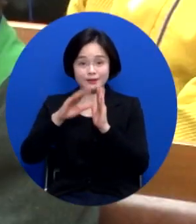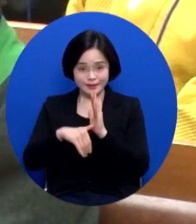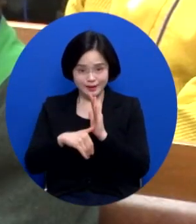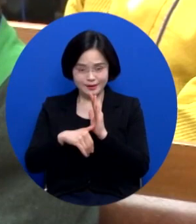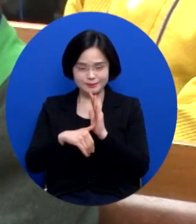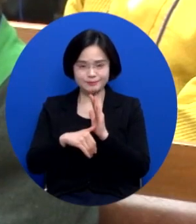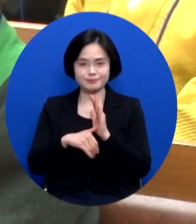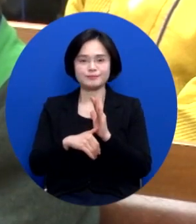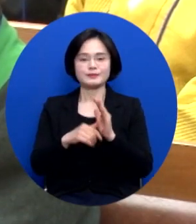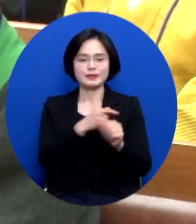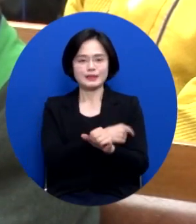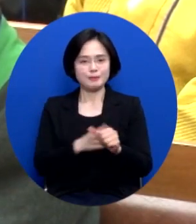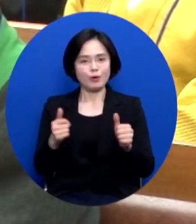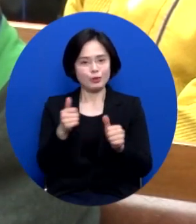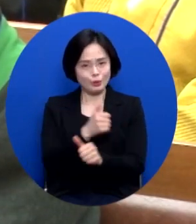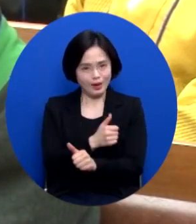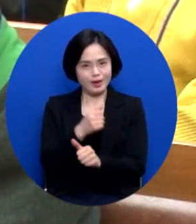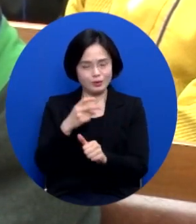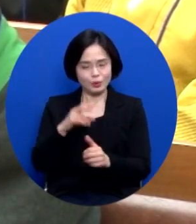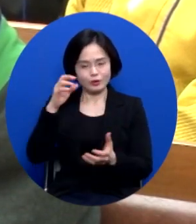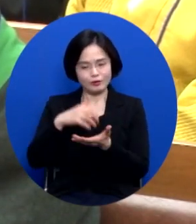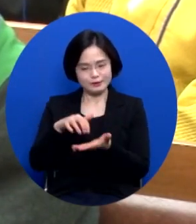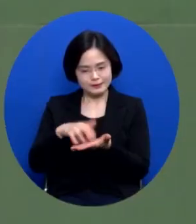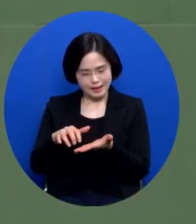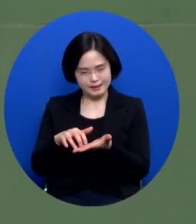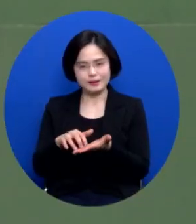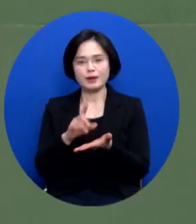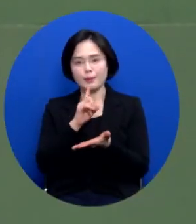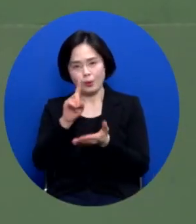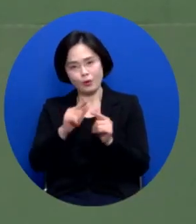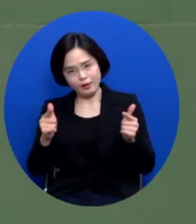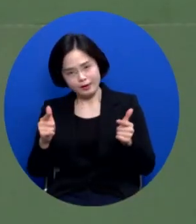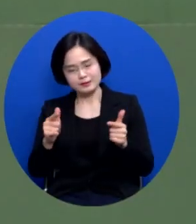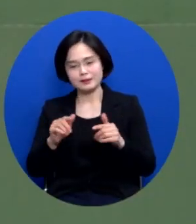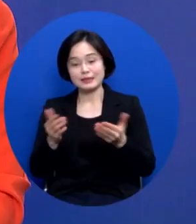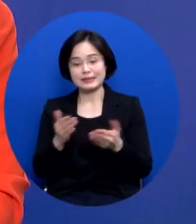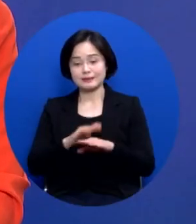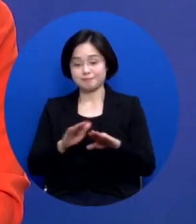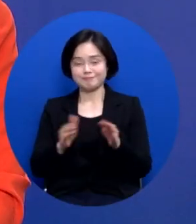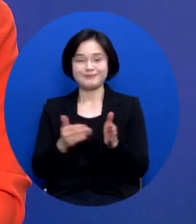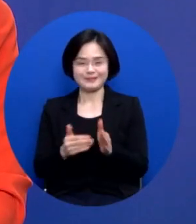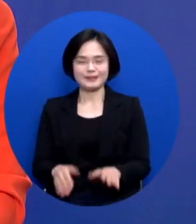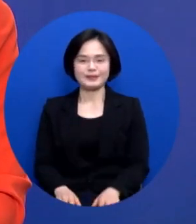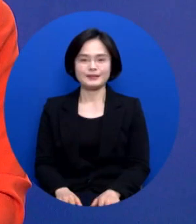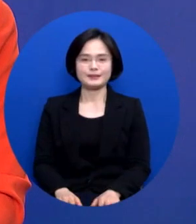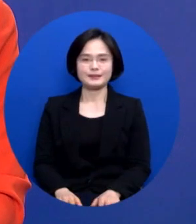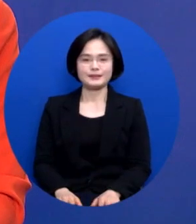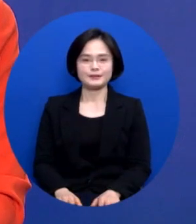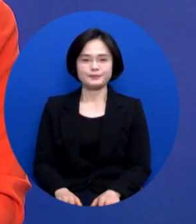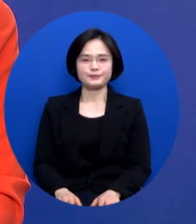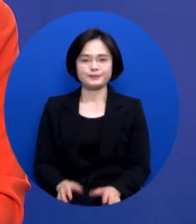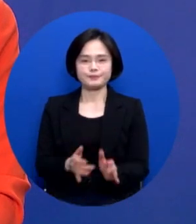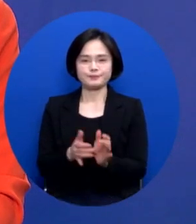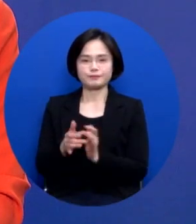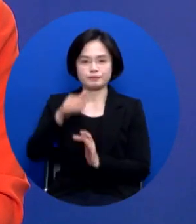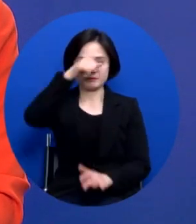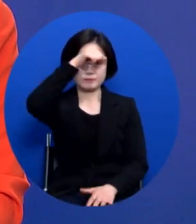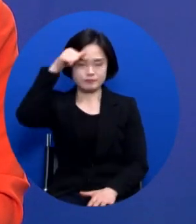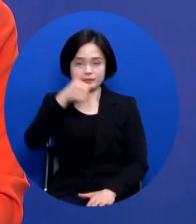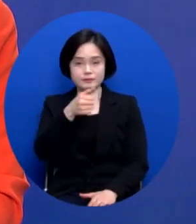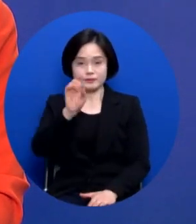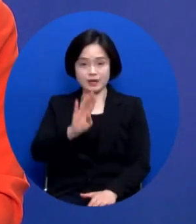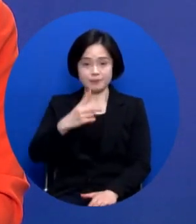실행위원회의 사업보고와 결산보고 등의 회무처리가 진행됐습니다. 대한예수교장로회